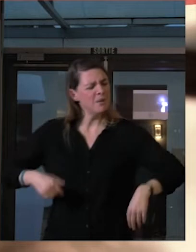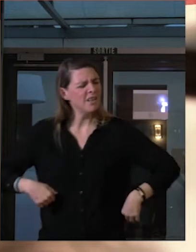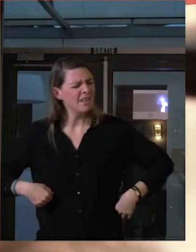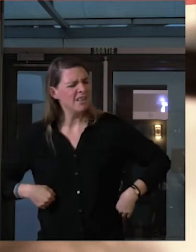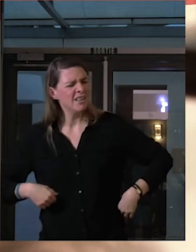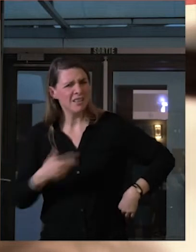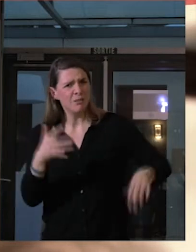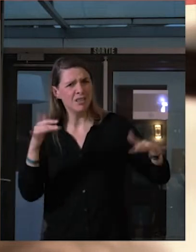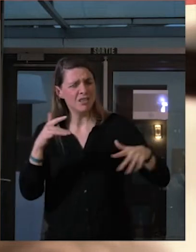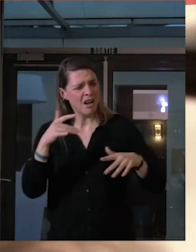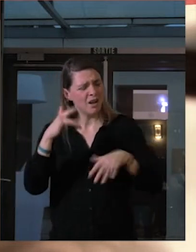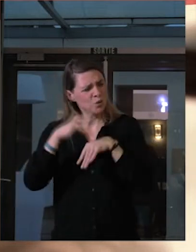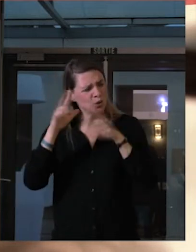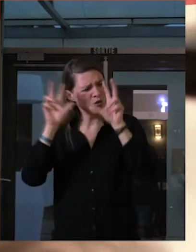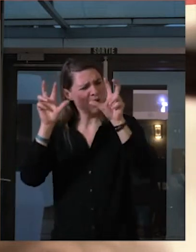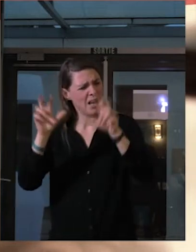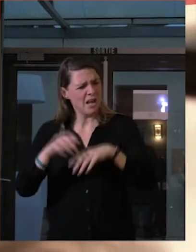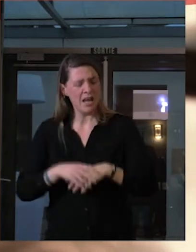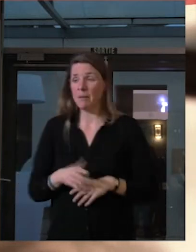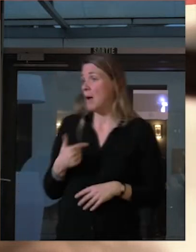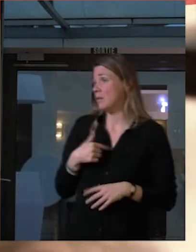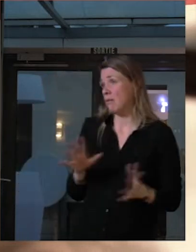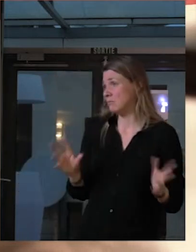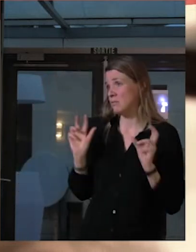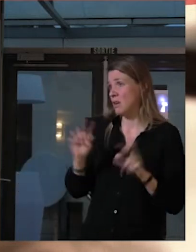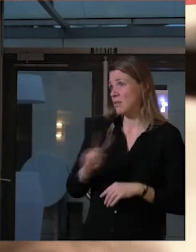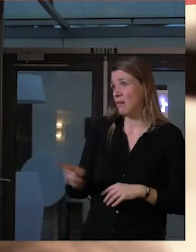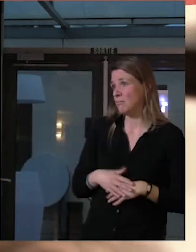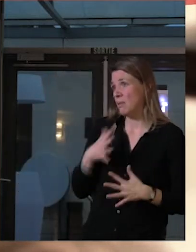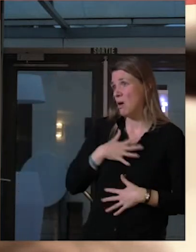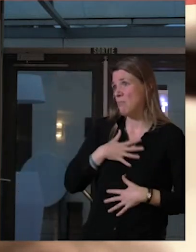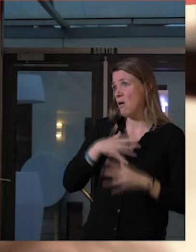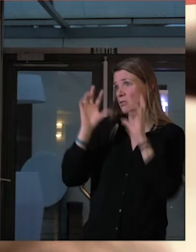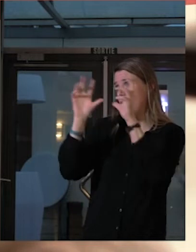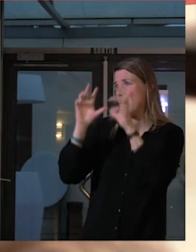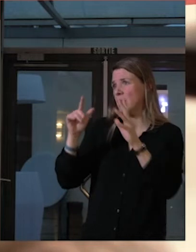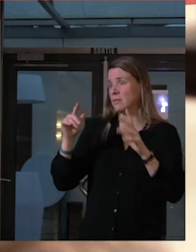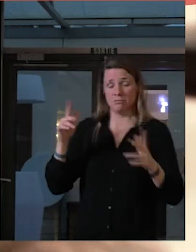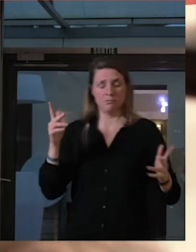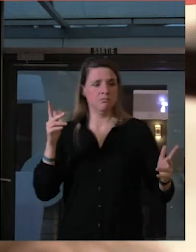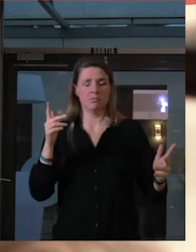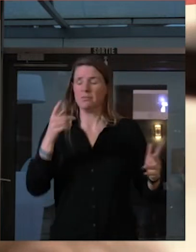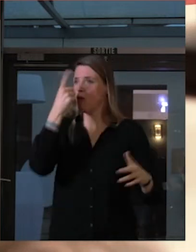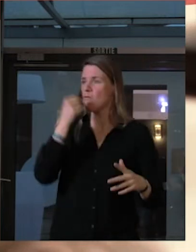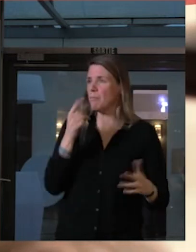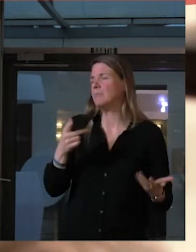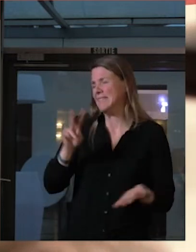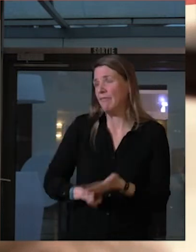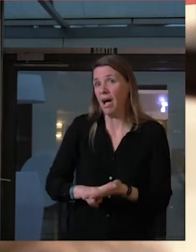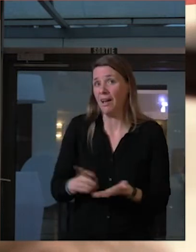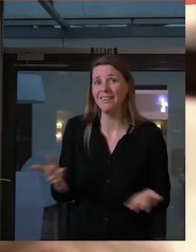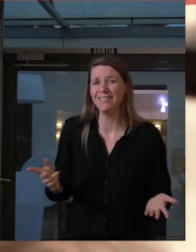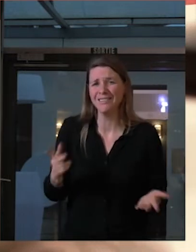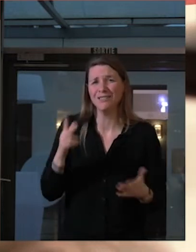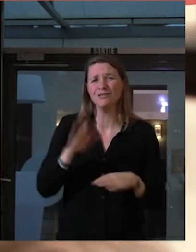mais vous avez fait du volley. Non, moi j'en ai pas fait, j'ai peur de la balle. Et quand je dis ça, les gens ne croient pas, mais en fait c'est vrai. Mais